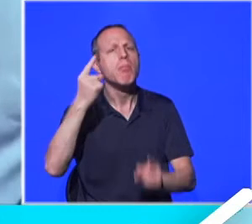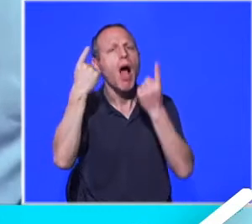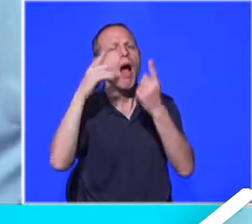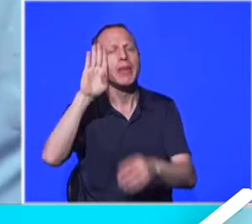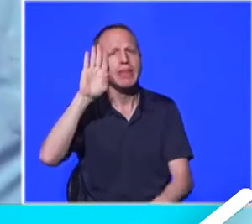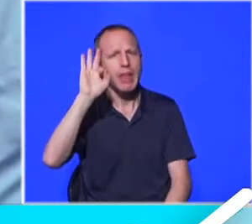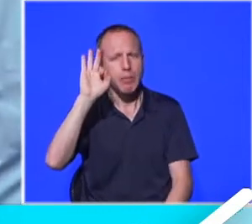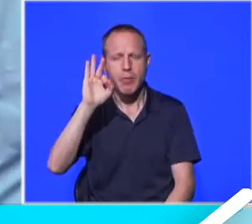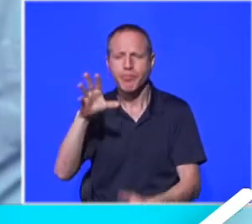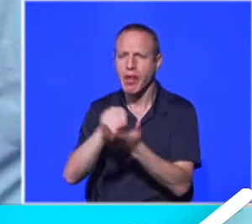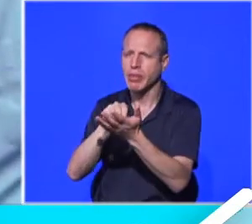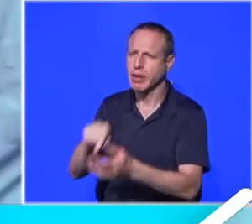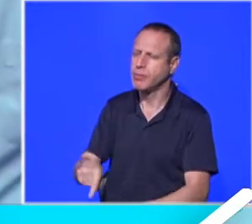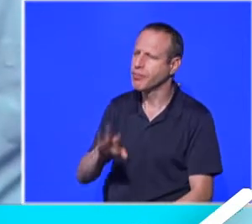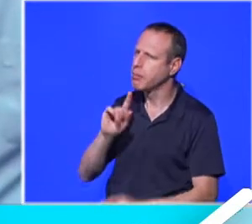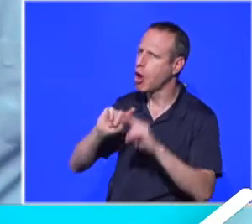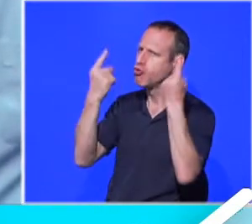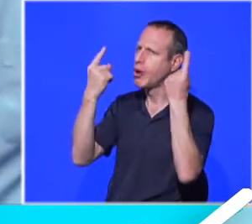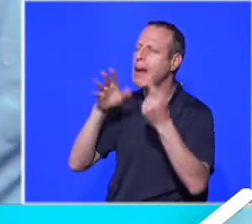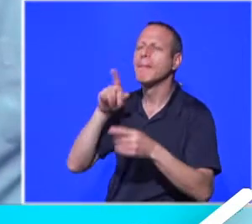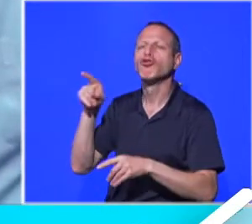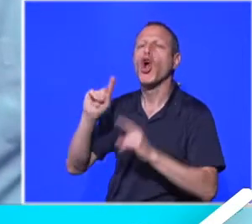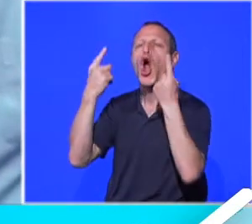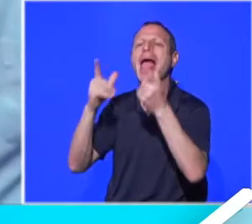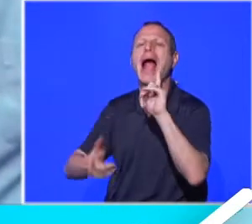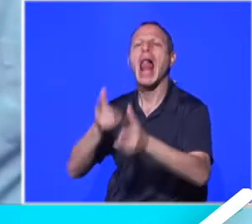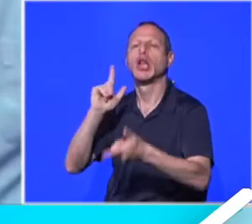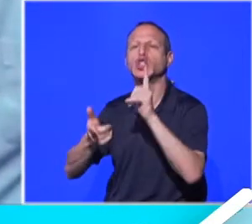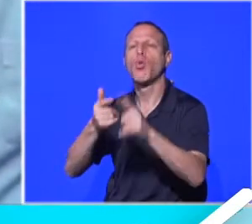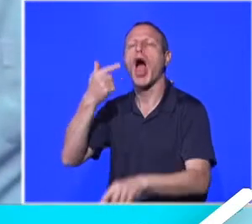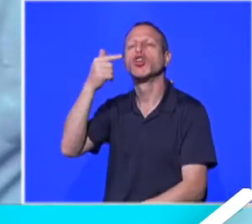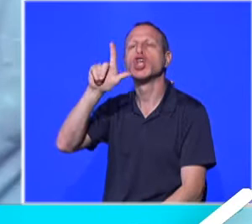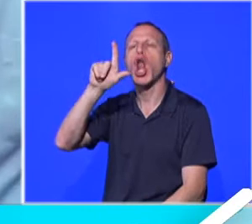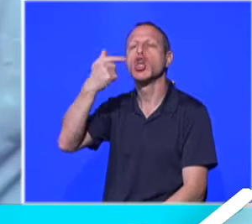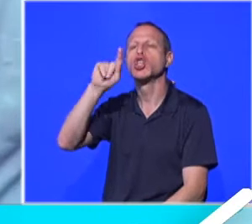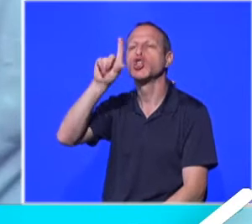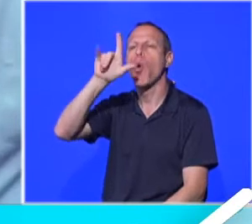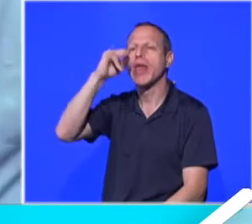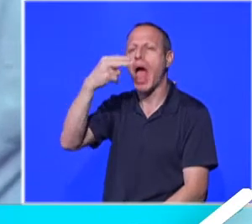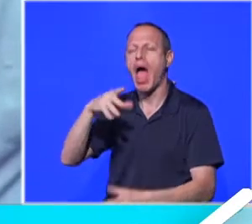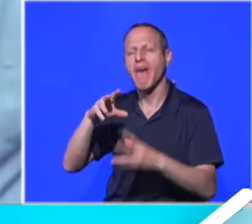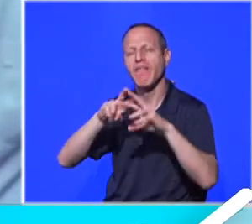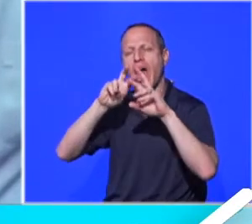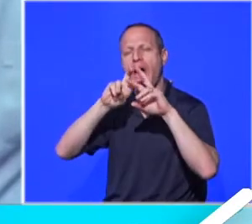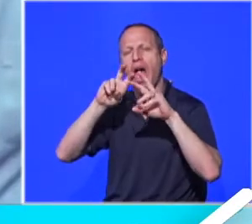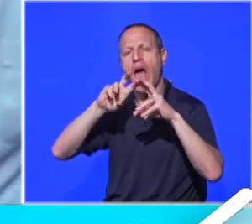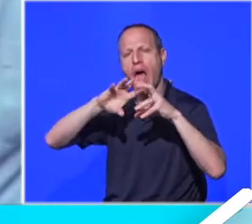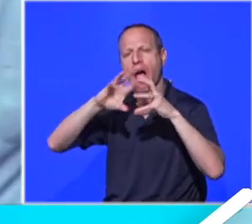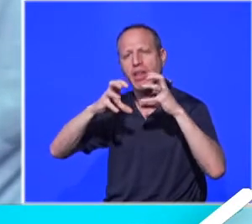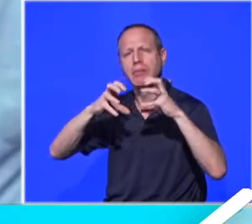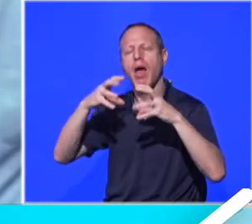היה שונה שם? מה שונה שם ממה שקורה בקלנסווה, ג'לג'וליה, ובכל יתר הערים והיישובים הערבים שהאלימות שם